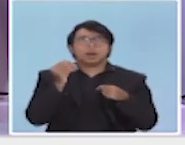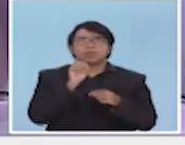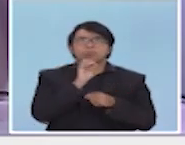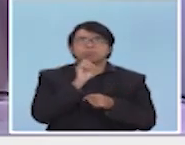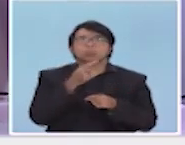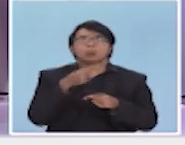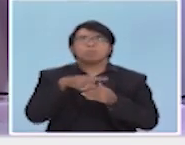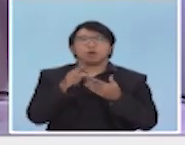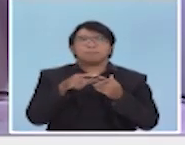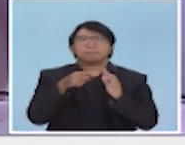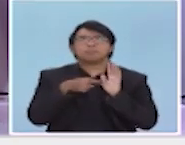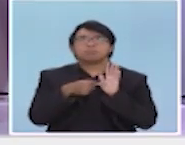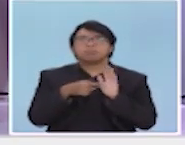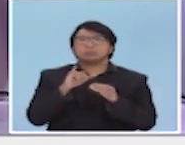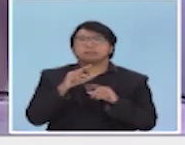Show with Ira Kusno.